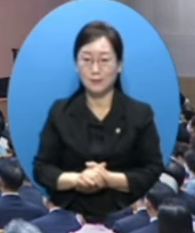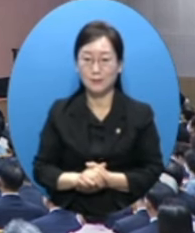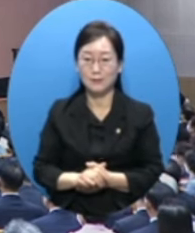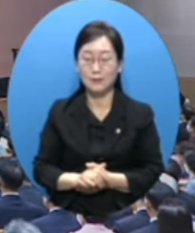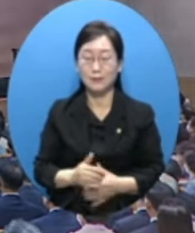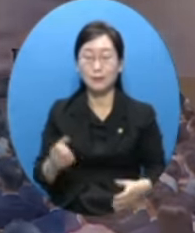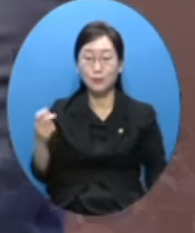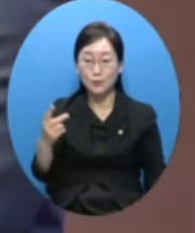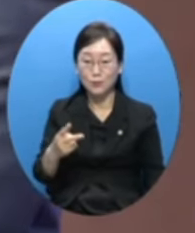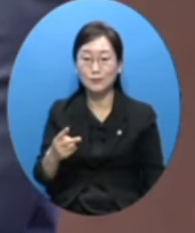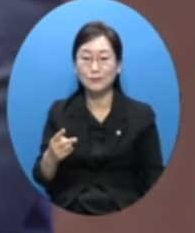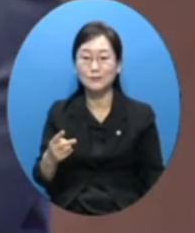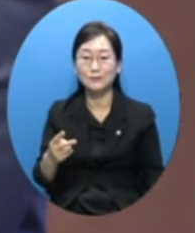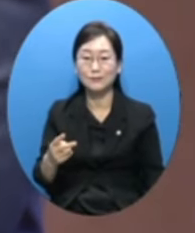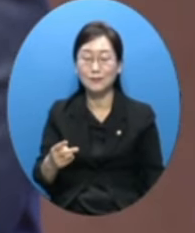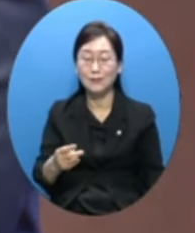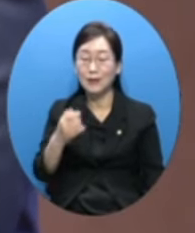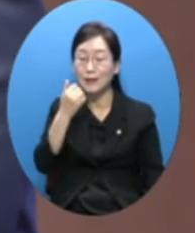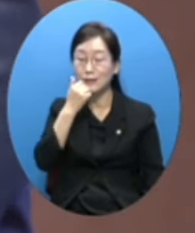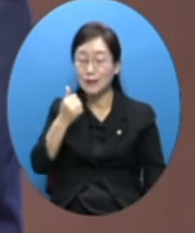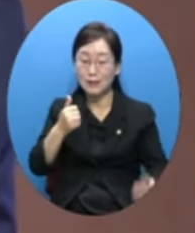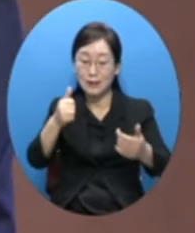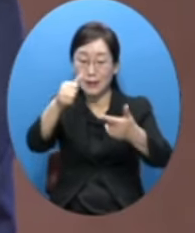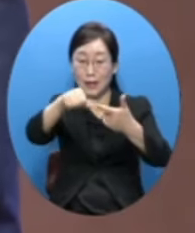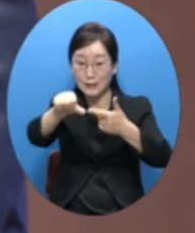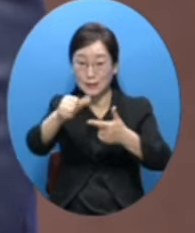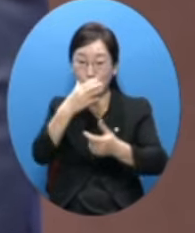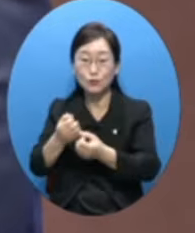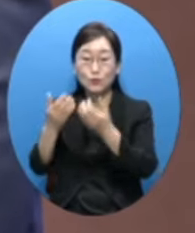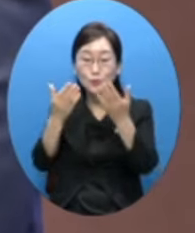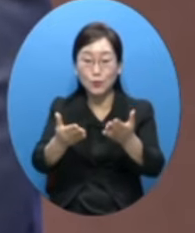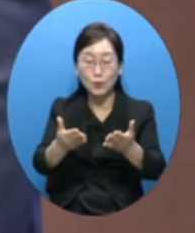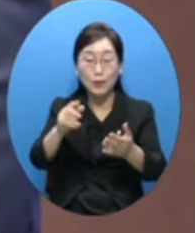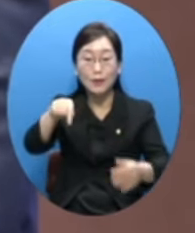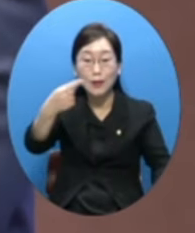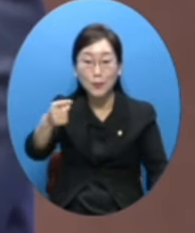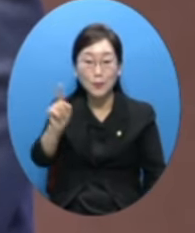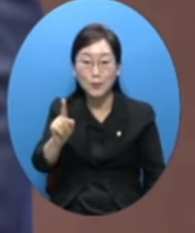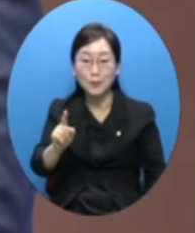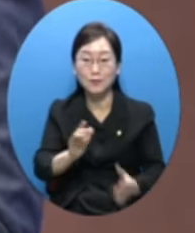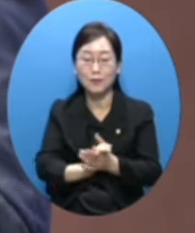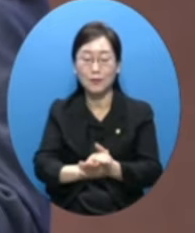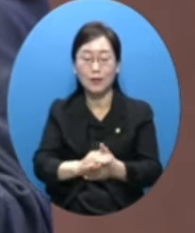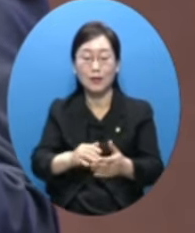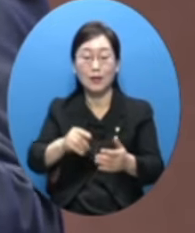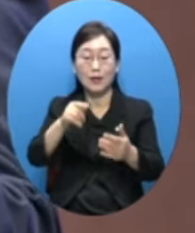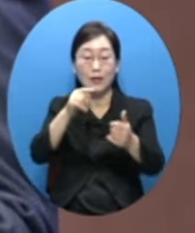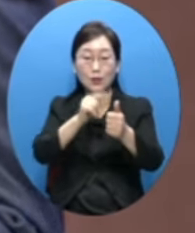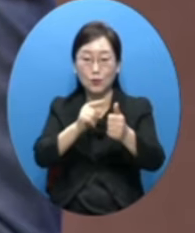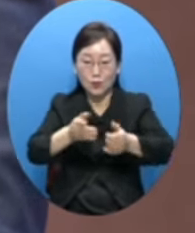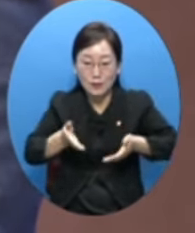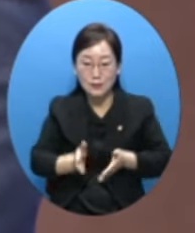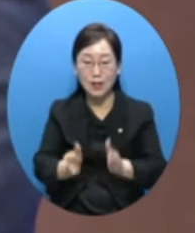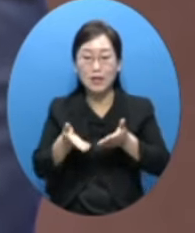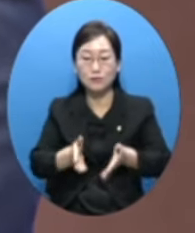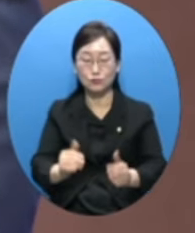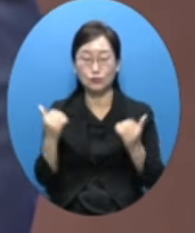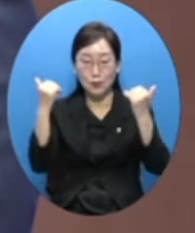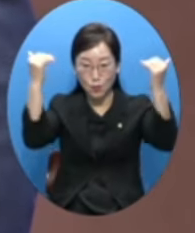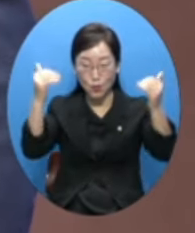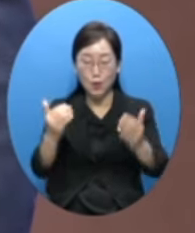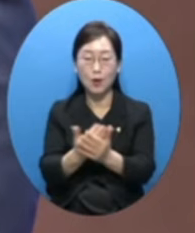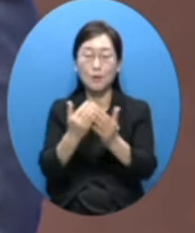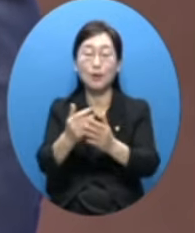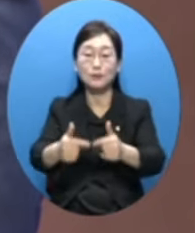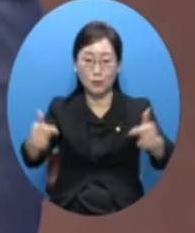그리고 이삭 야곱을 축복하면서 그 다음에 기도의 내용은 뭐냐면 가서 생육하고 번성해라. 생육하고